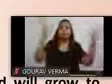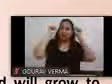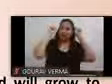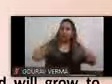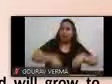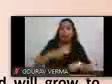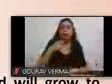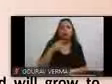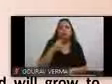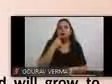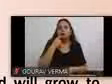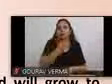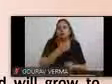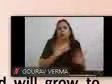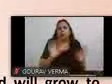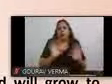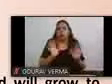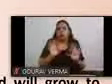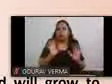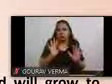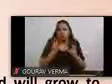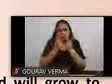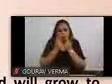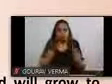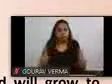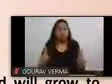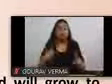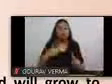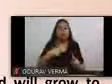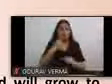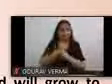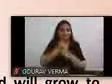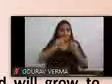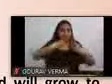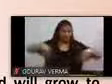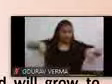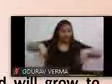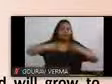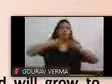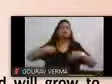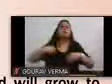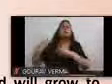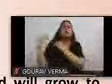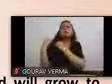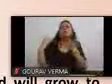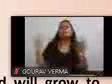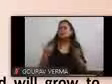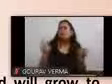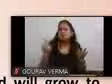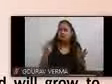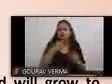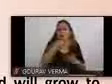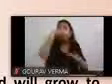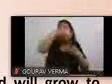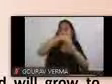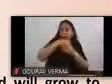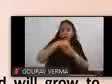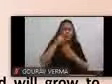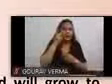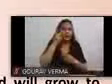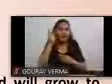potential. Our job is to bring out that potential, to create an environment, एक